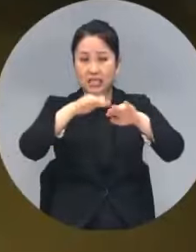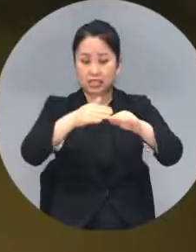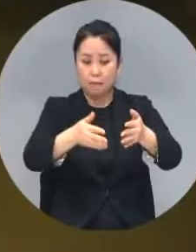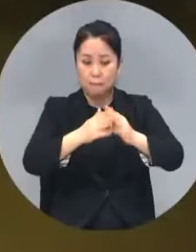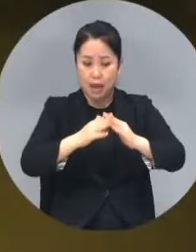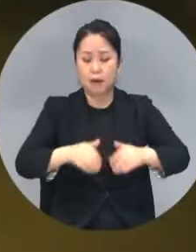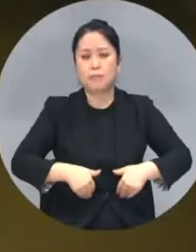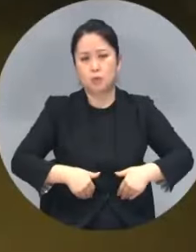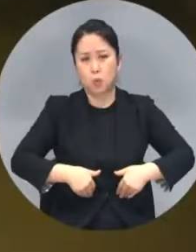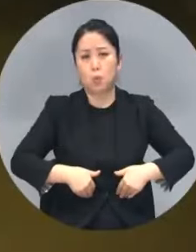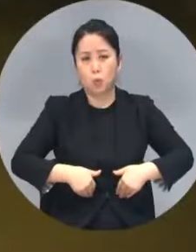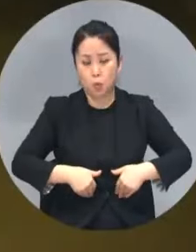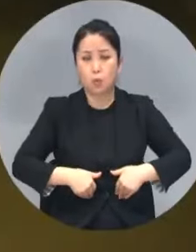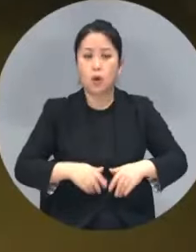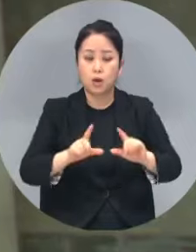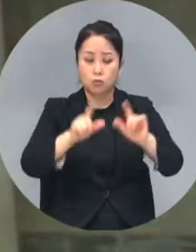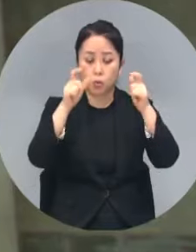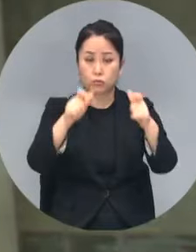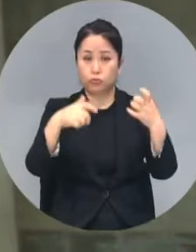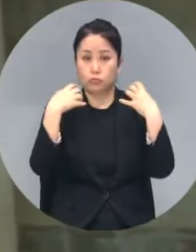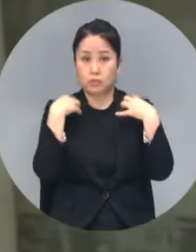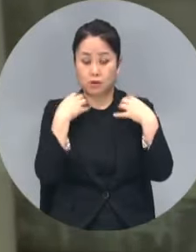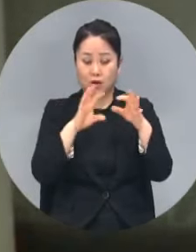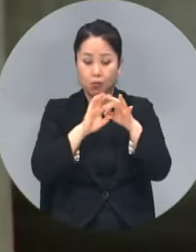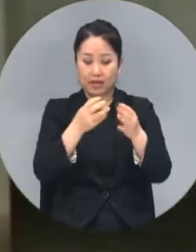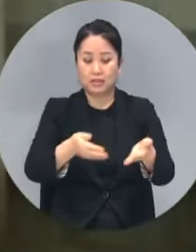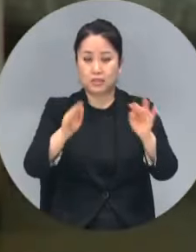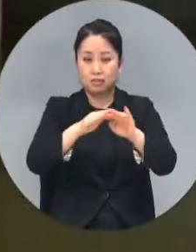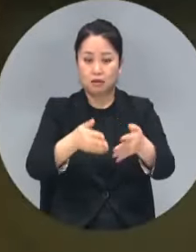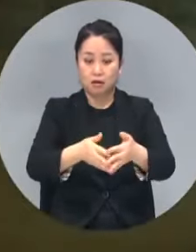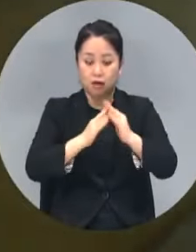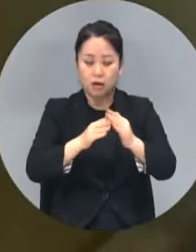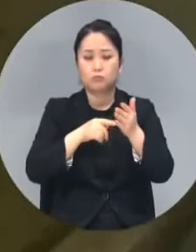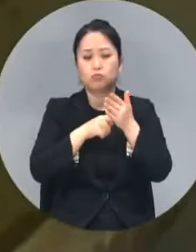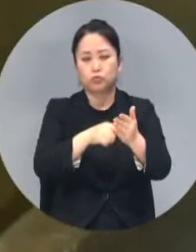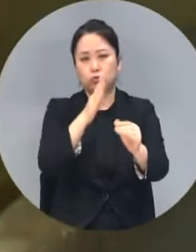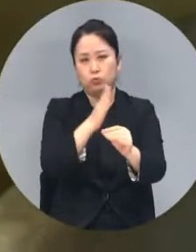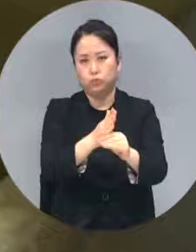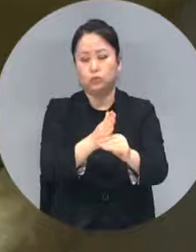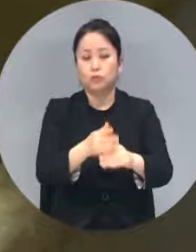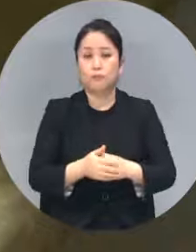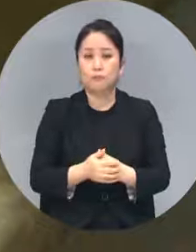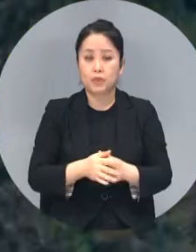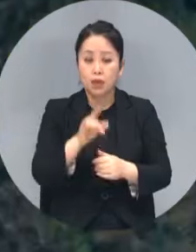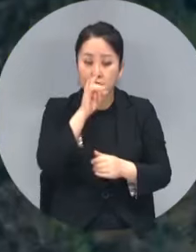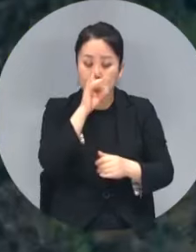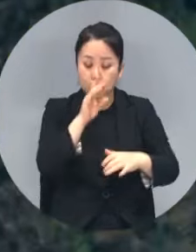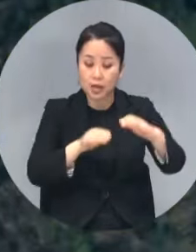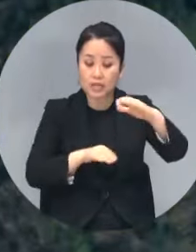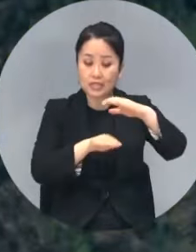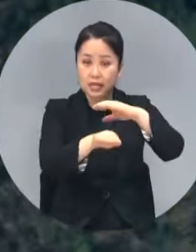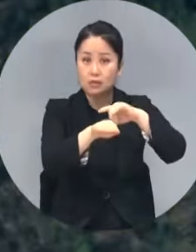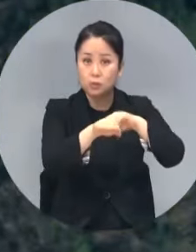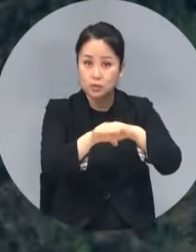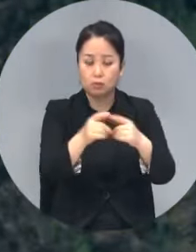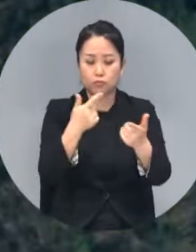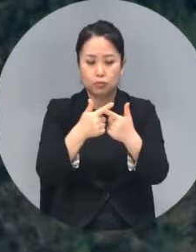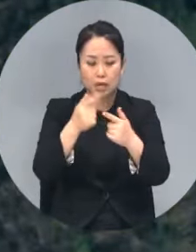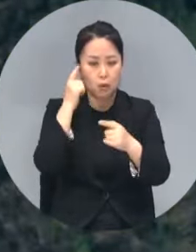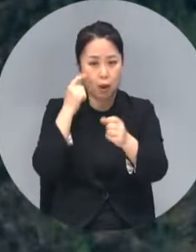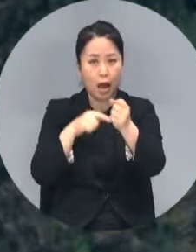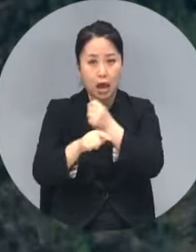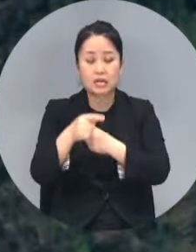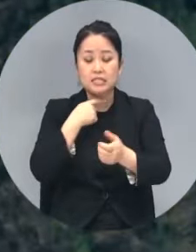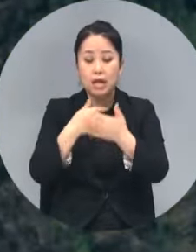제기되었습니다 이에 따라 동구청은 관련 시설 건립을 추진 중입니다 초량 지하차도는 부산 과학 체험관